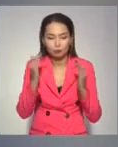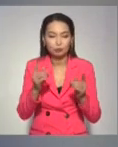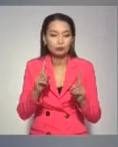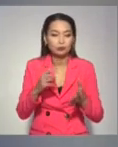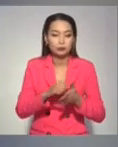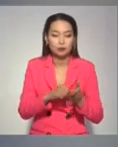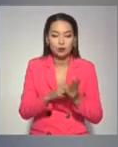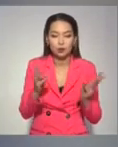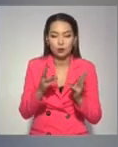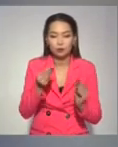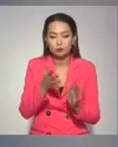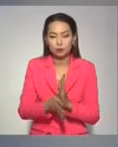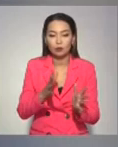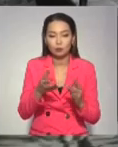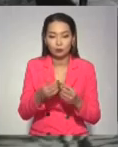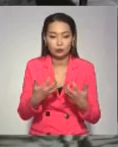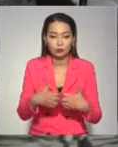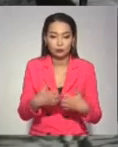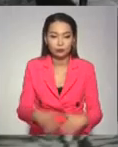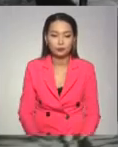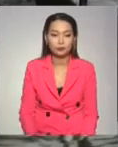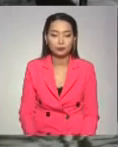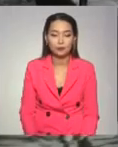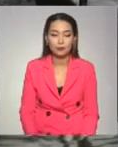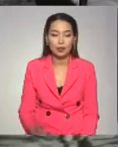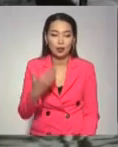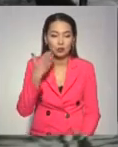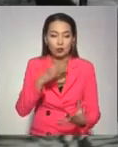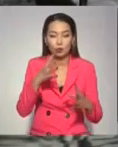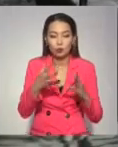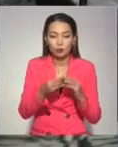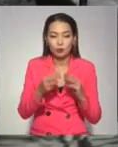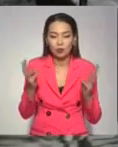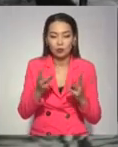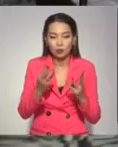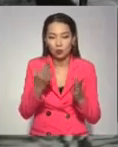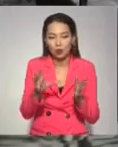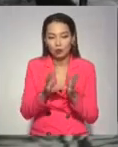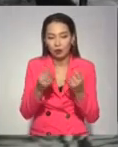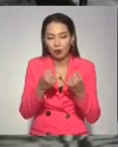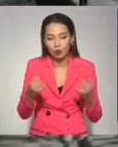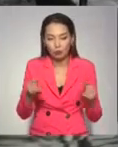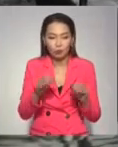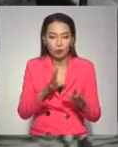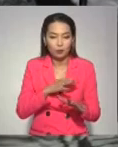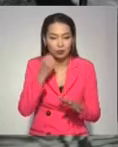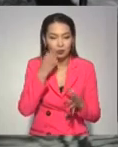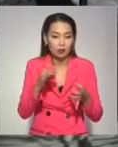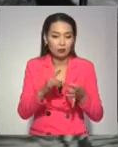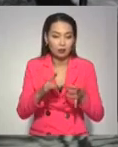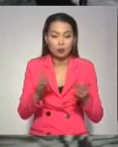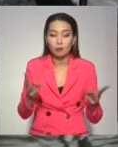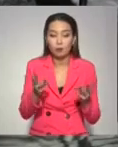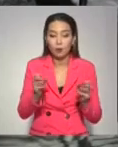анықталуда. Шығын көлемі есептелініп жатыр. Алдын ала болжам бойынша тілсіз жау тоқ сымдарының тұйықталуынан болуы мүмкін. Сондықтан